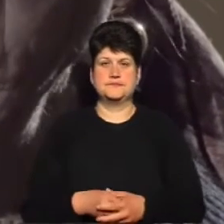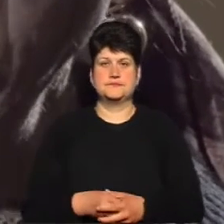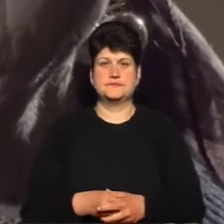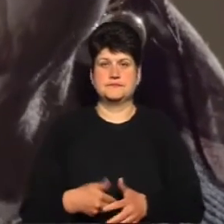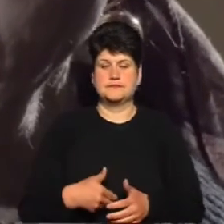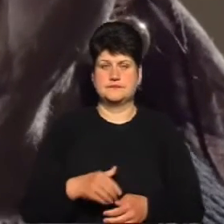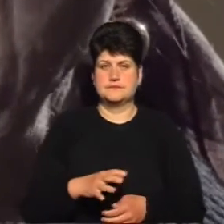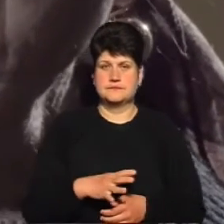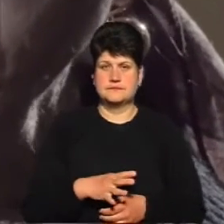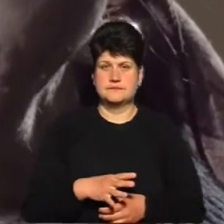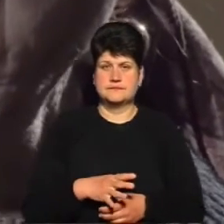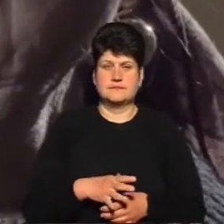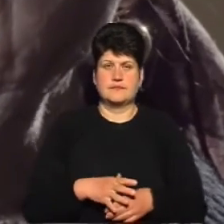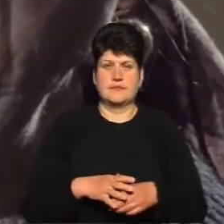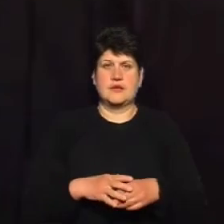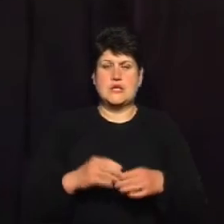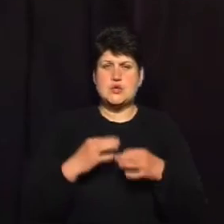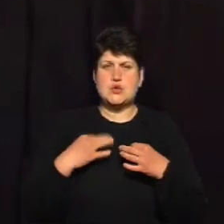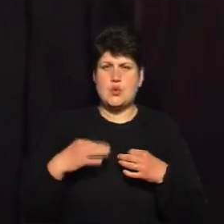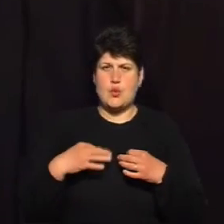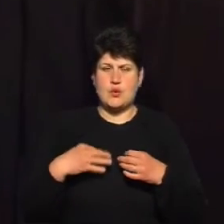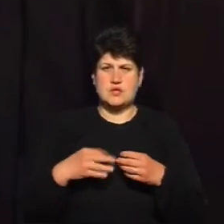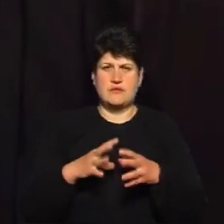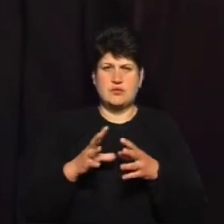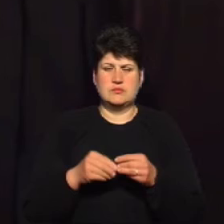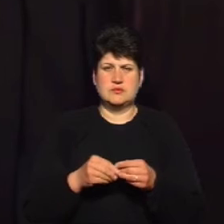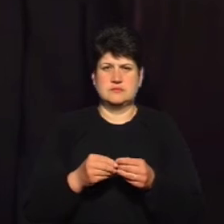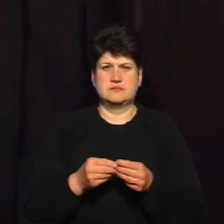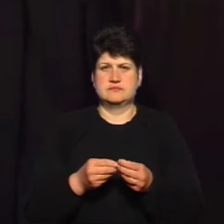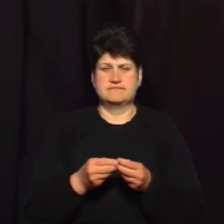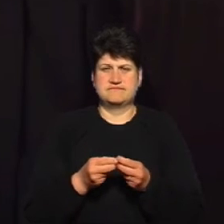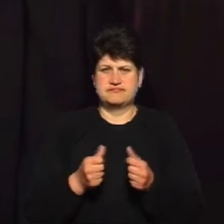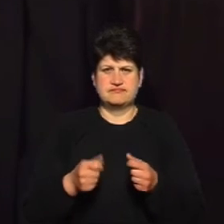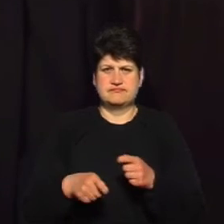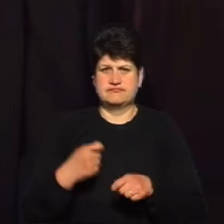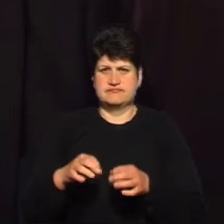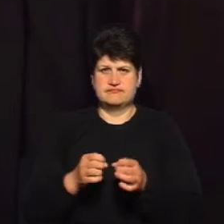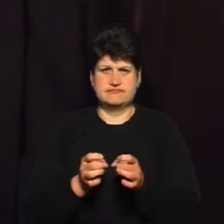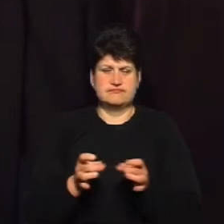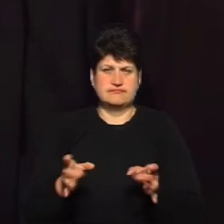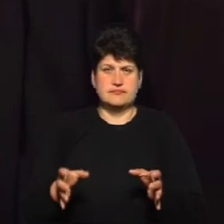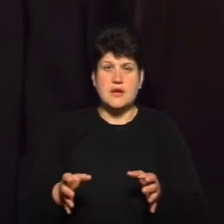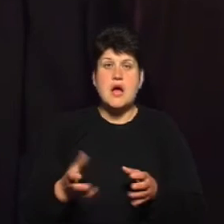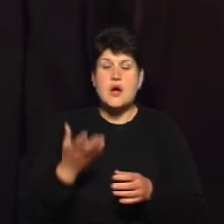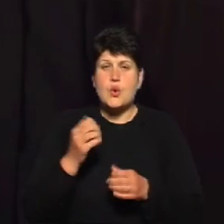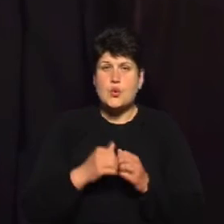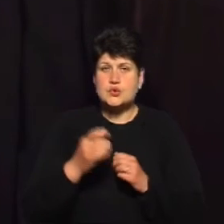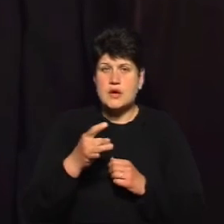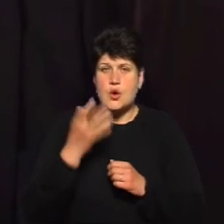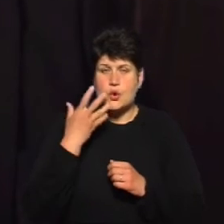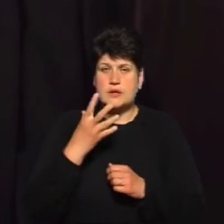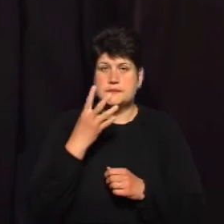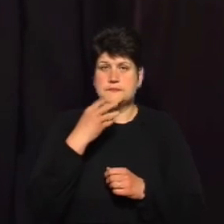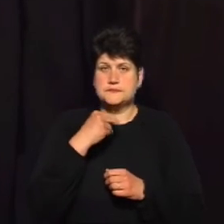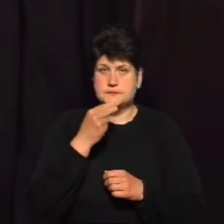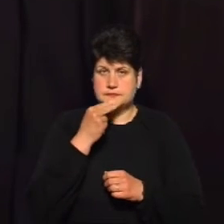Прогнилі сорочки прилипали до тіла. Щоразу після приймання їжі була